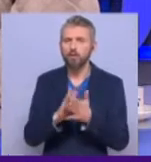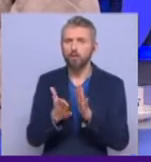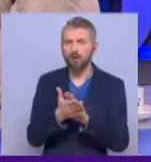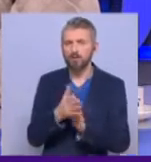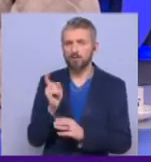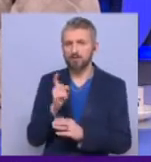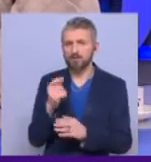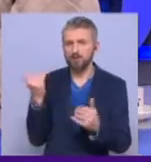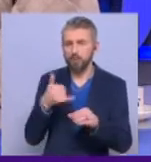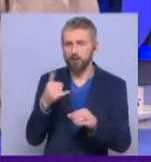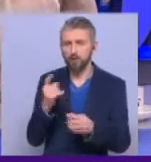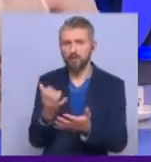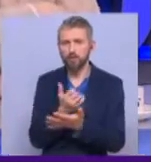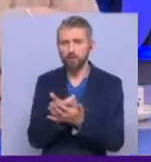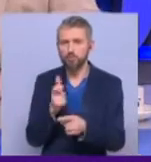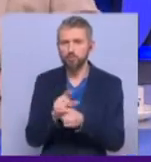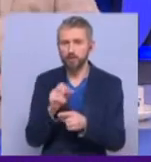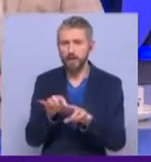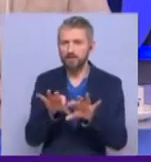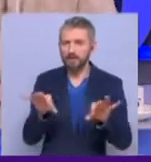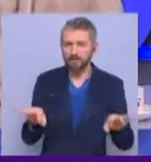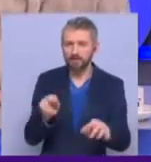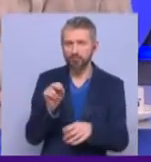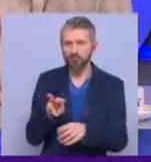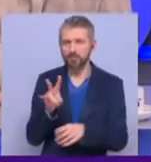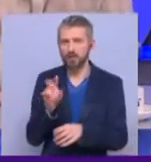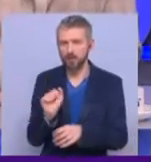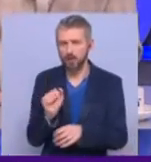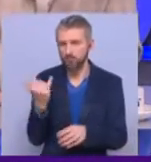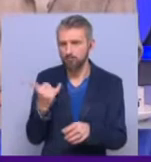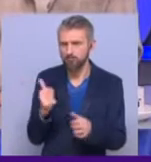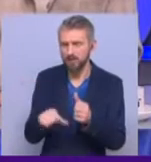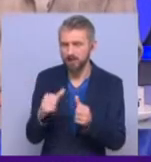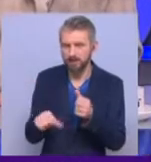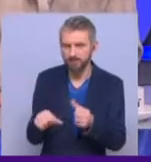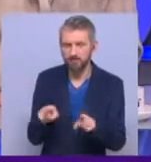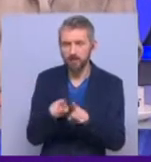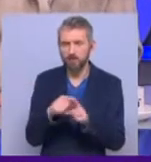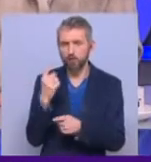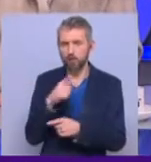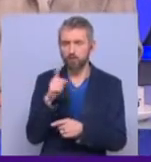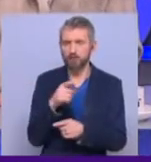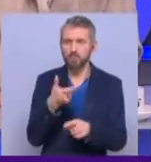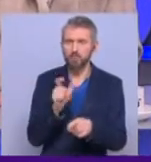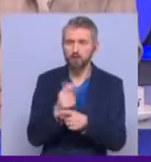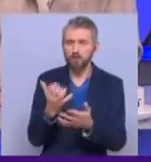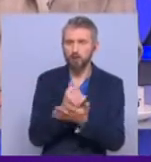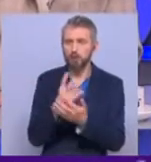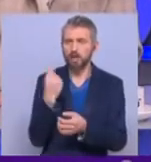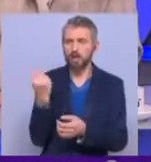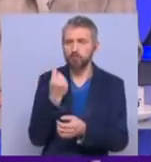да, що вони заробляють більше на сосісках, аніж чим на бензині, так само і облгази більше на лічильниках,